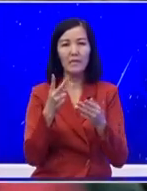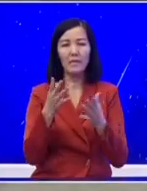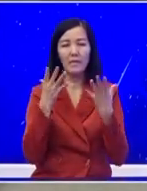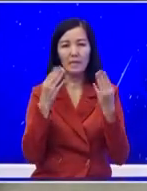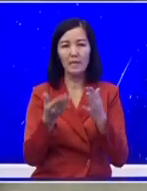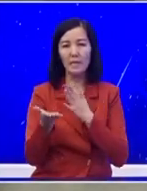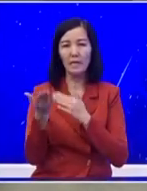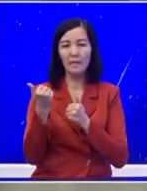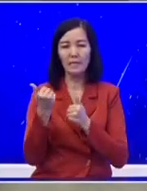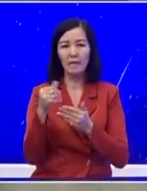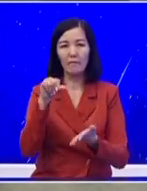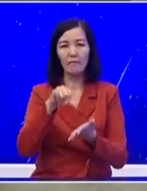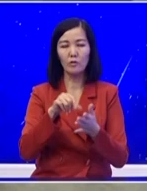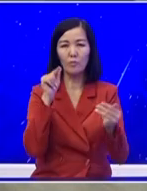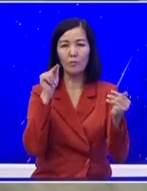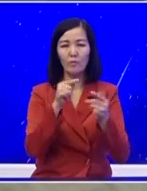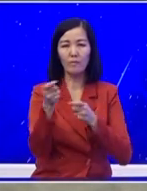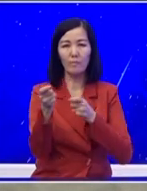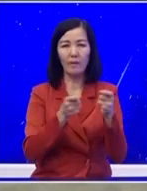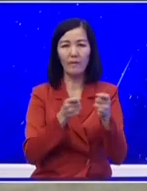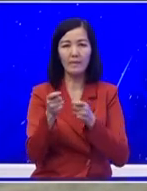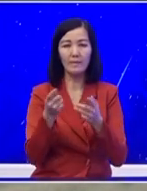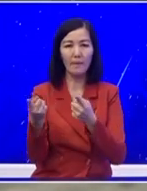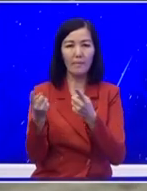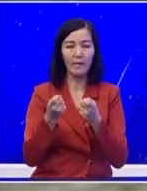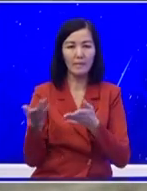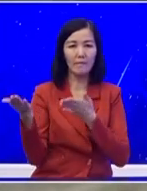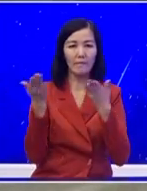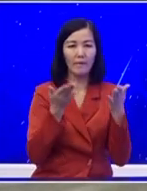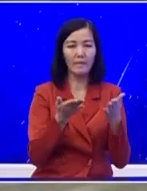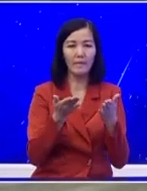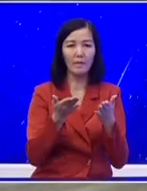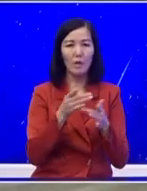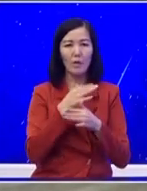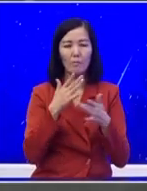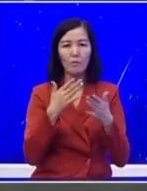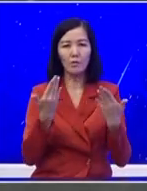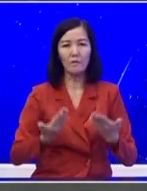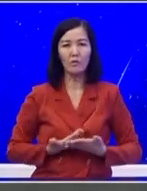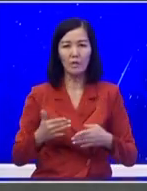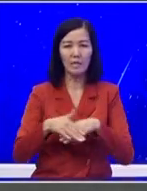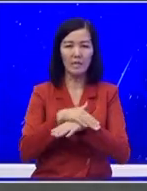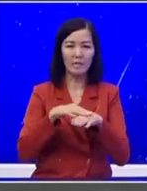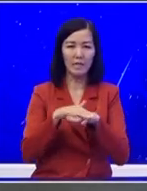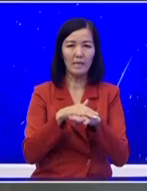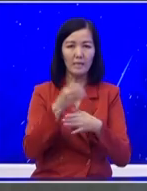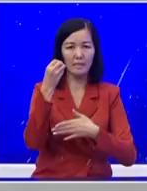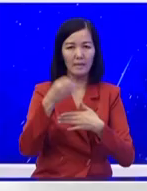призыв оппозиции выступить против правительства и призвать его к отставке откликнулось множество жителей столицы.